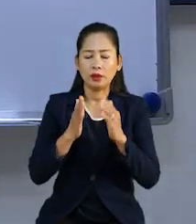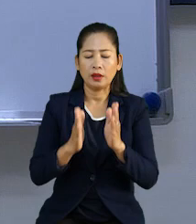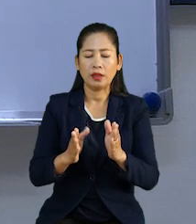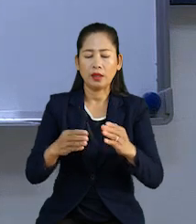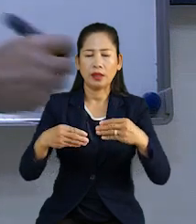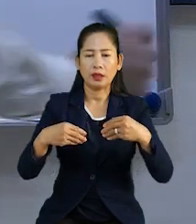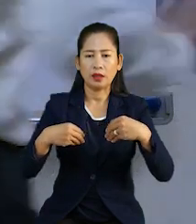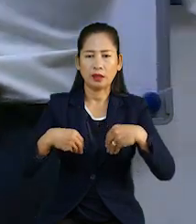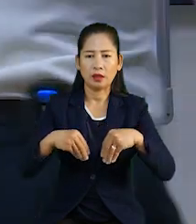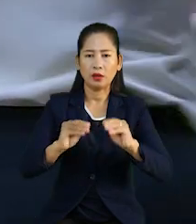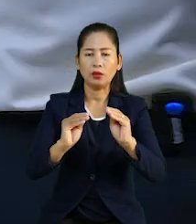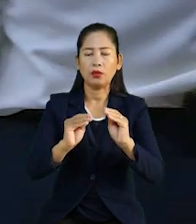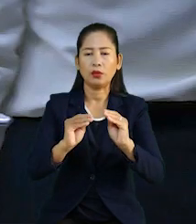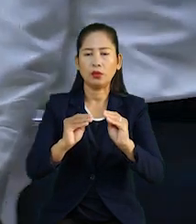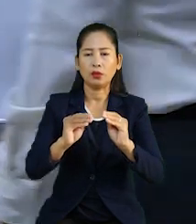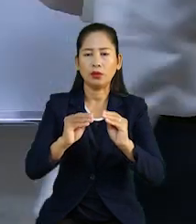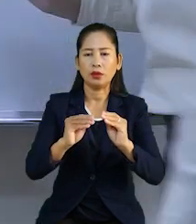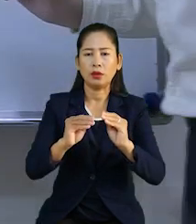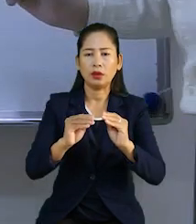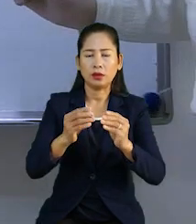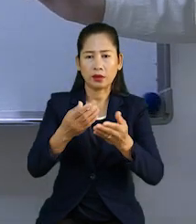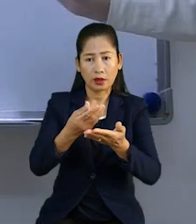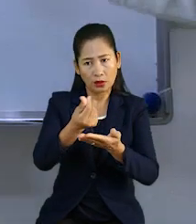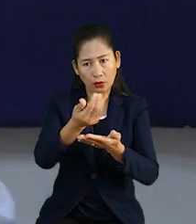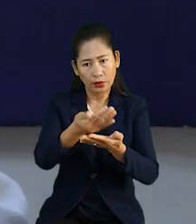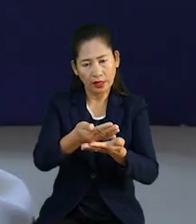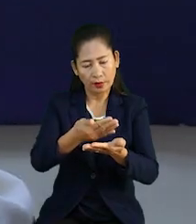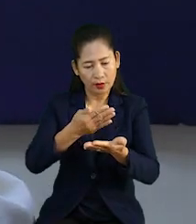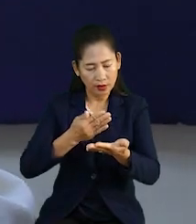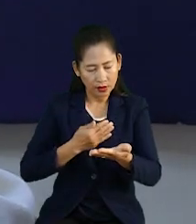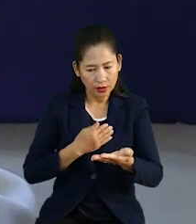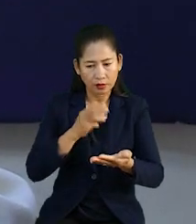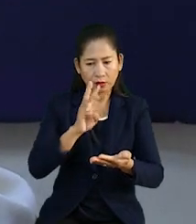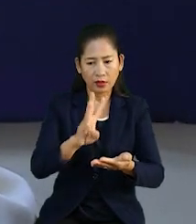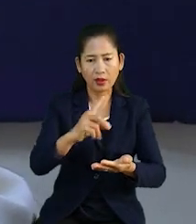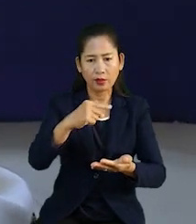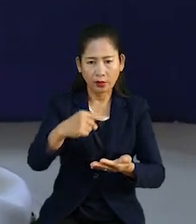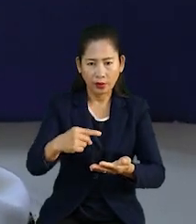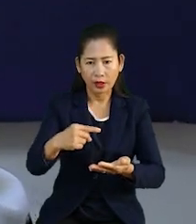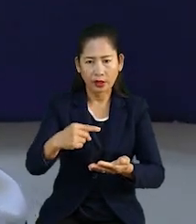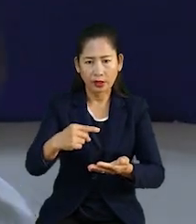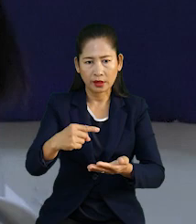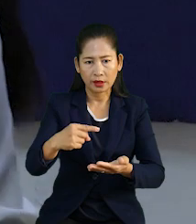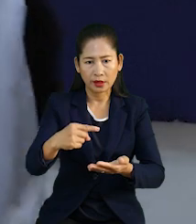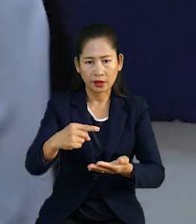lụa. Mà chỗ nó cứ tự áp ở dưới chậm nuốt